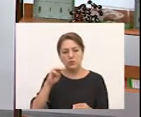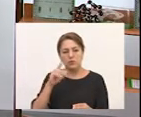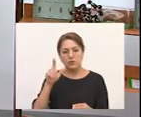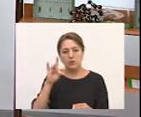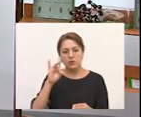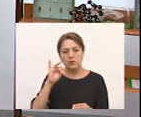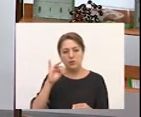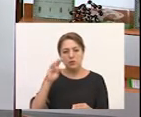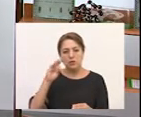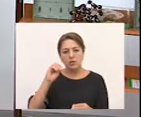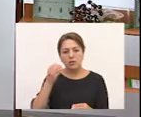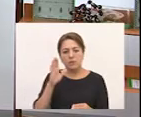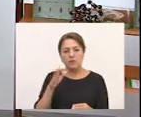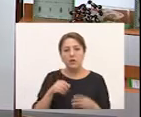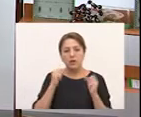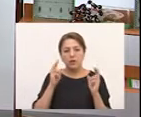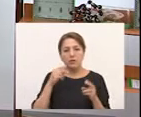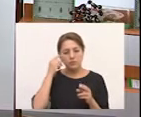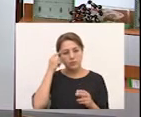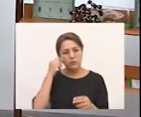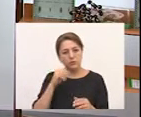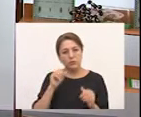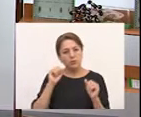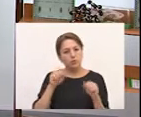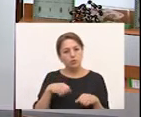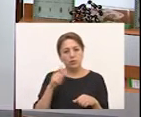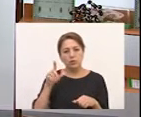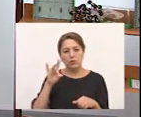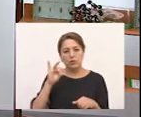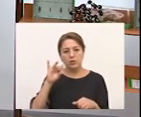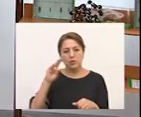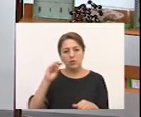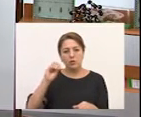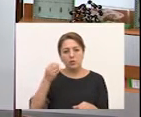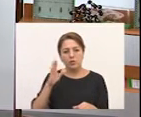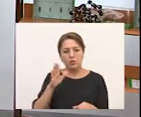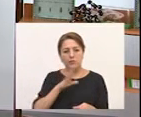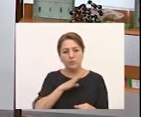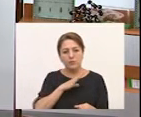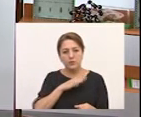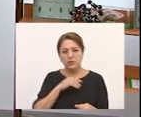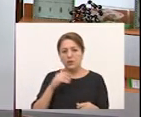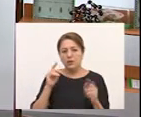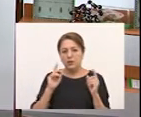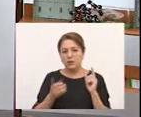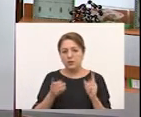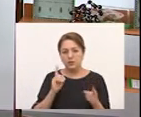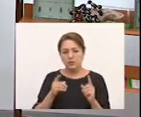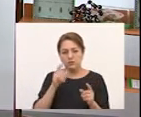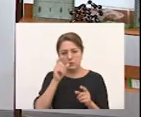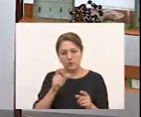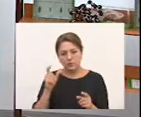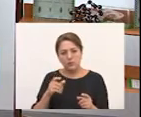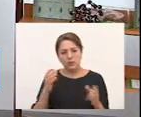иначе? Как вы думаете, сумеет ли Гринев стать настоящим человеком и